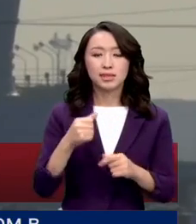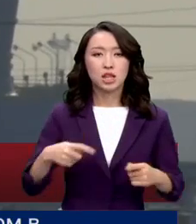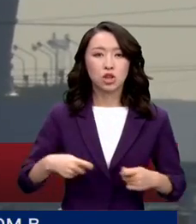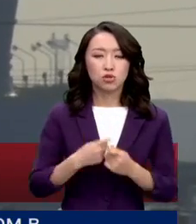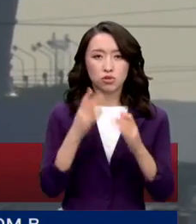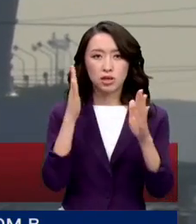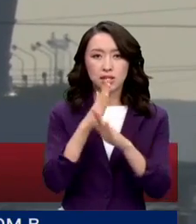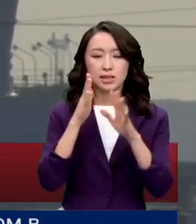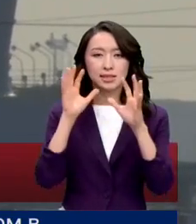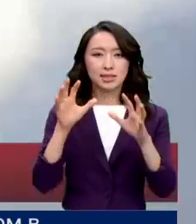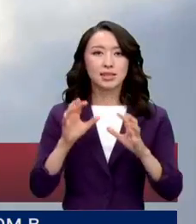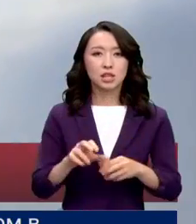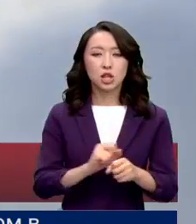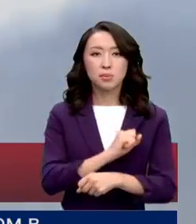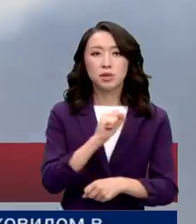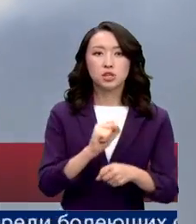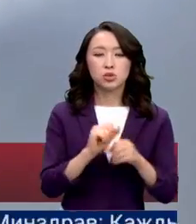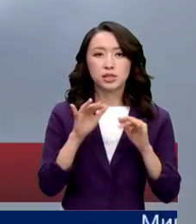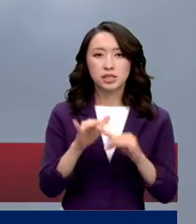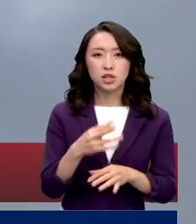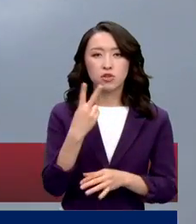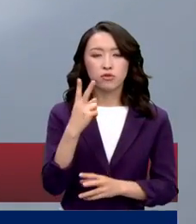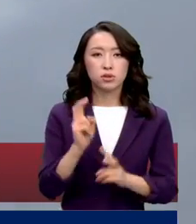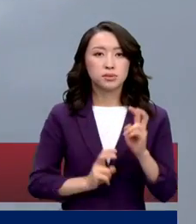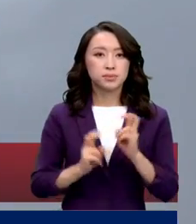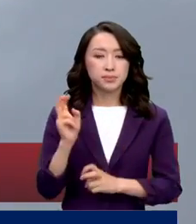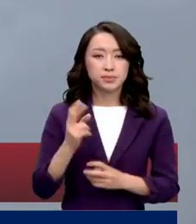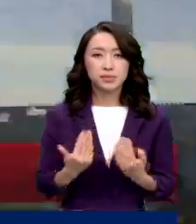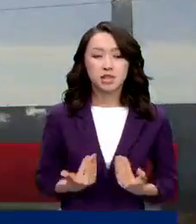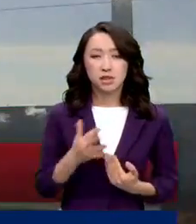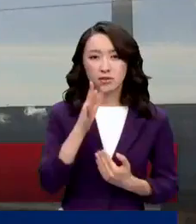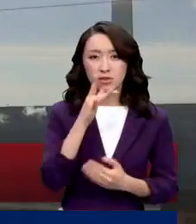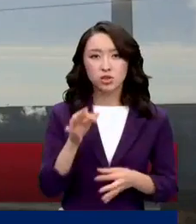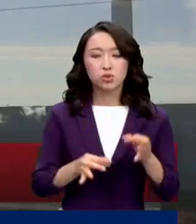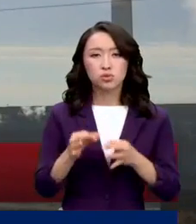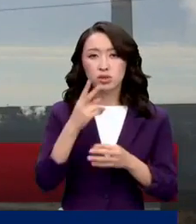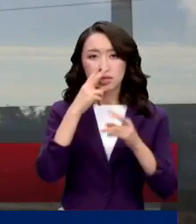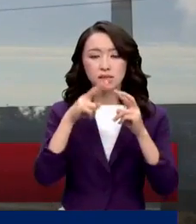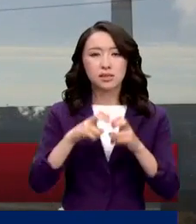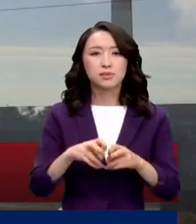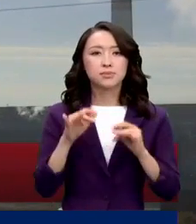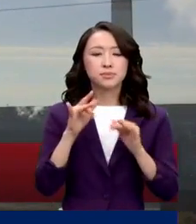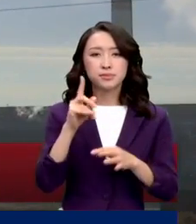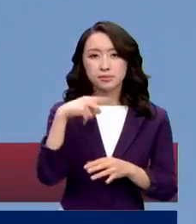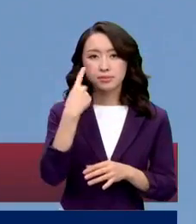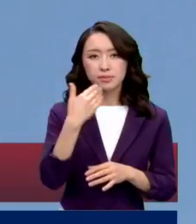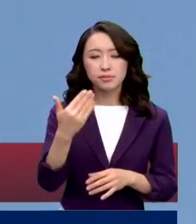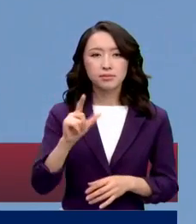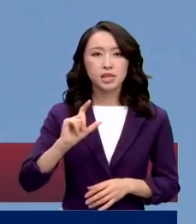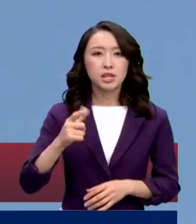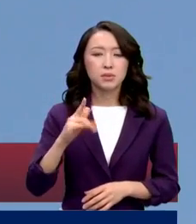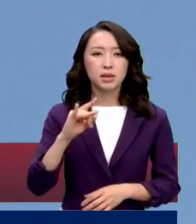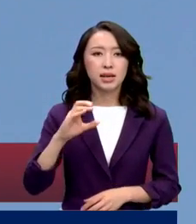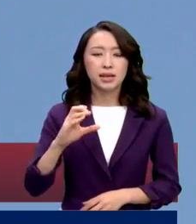нарушение экологического законодательства приостановлена деятельность 2 предприятий. В настоящее время в суде рассматривается дело в отношении